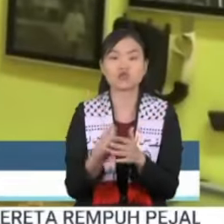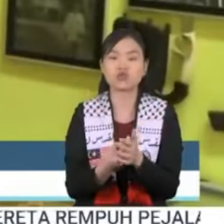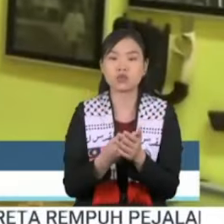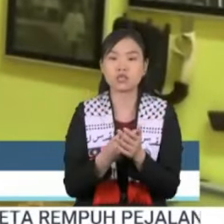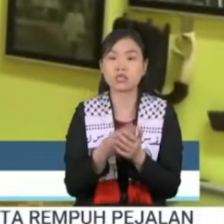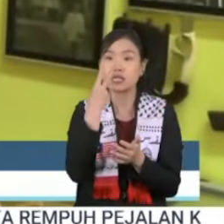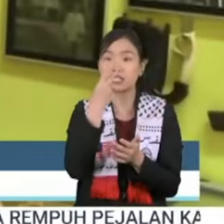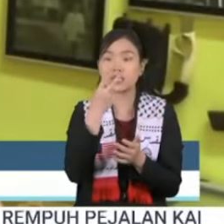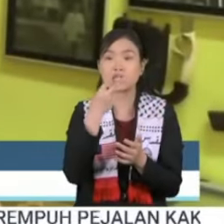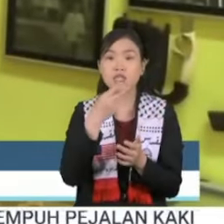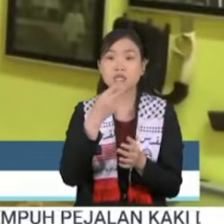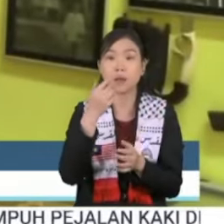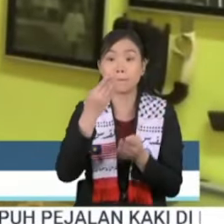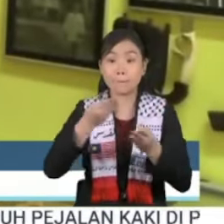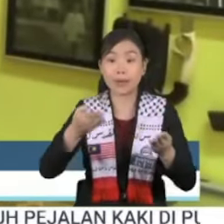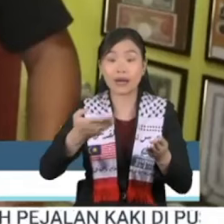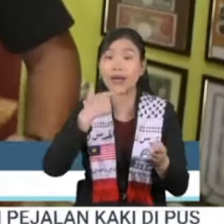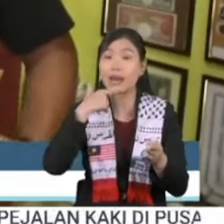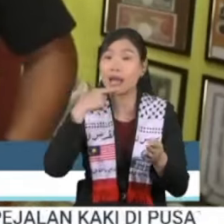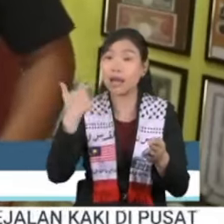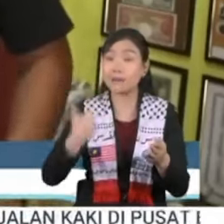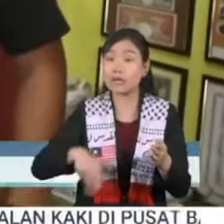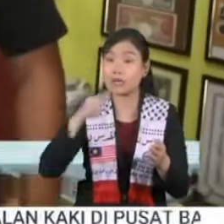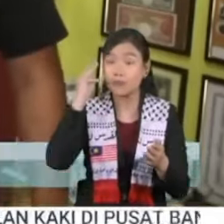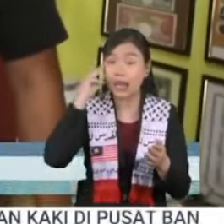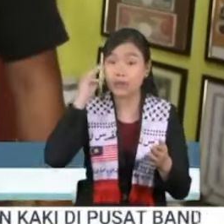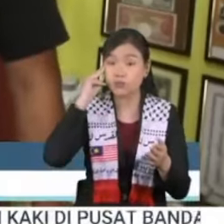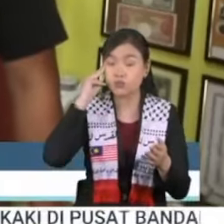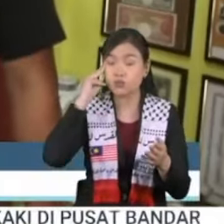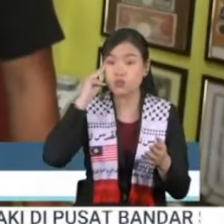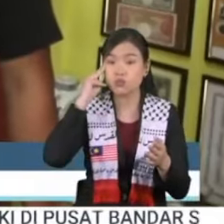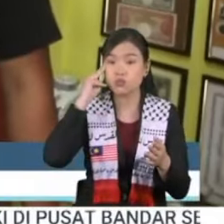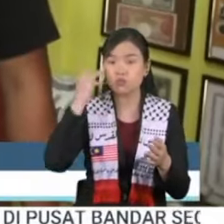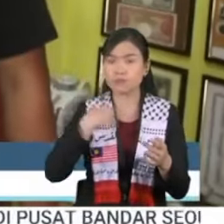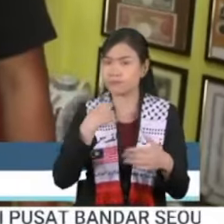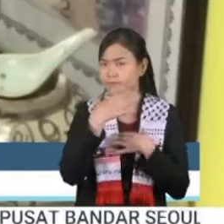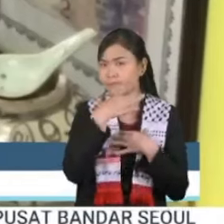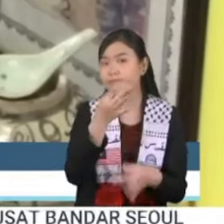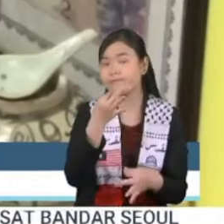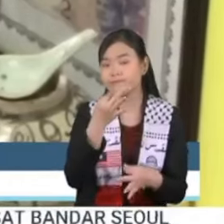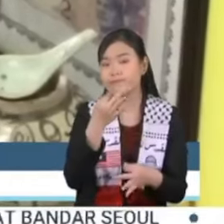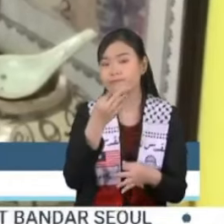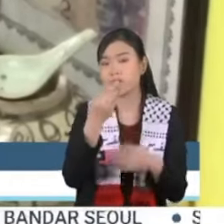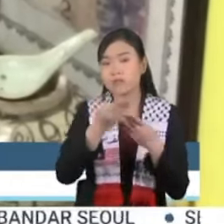lama dan saya juga minat dengan barang-barang